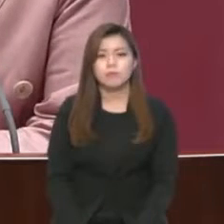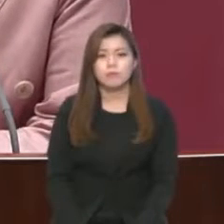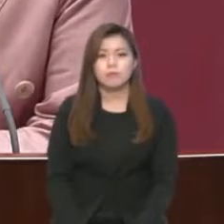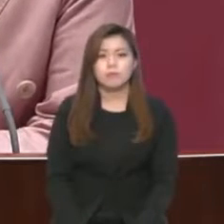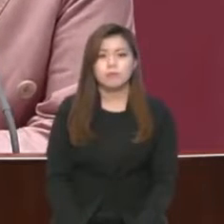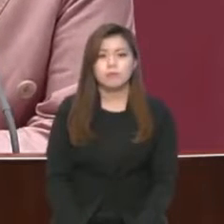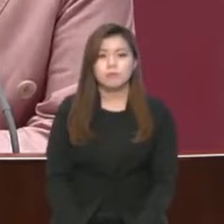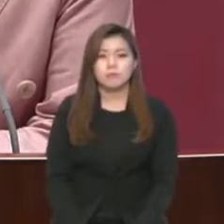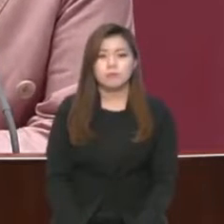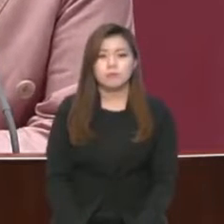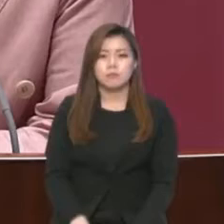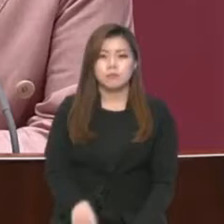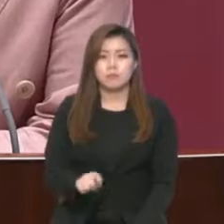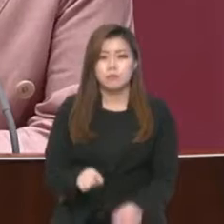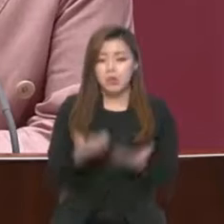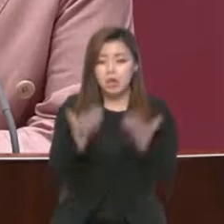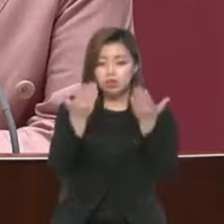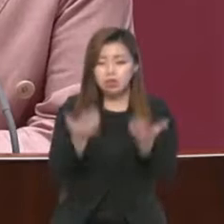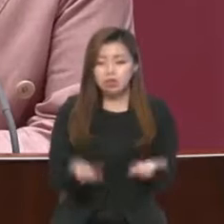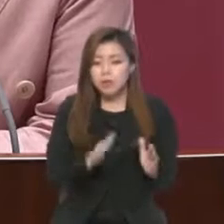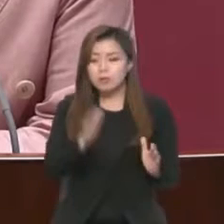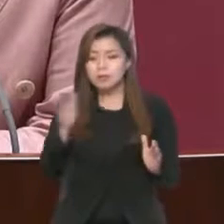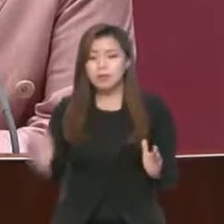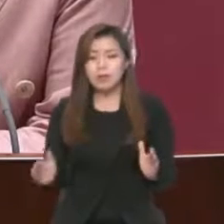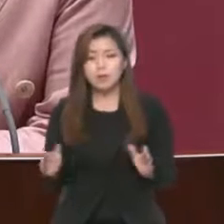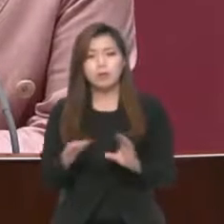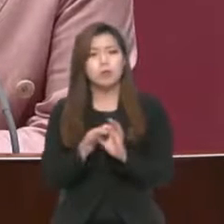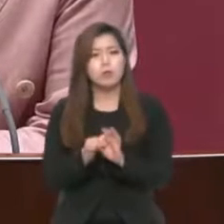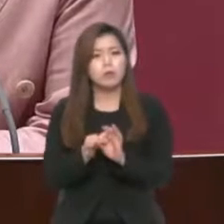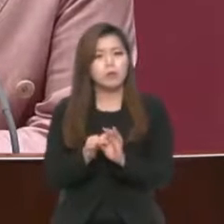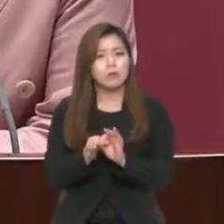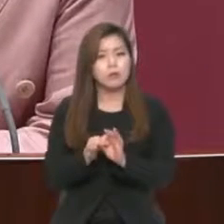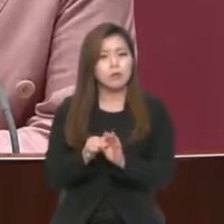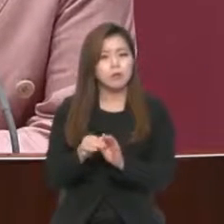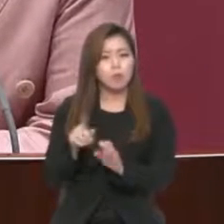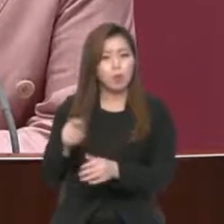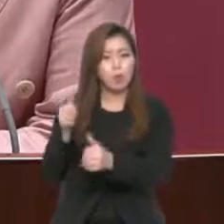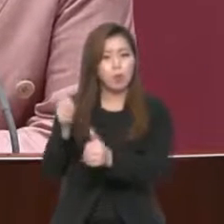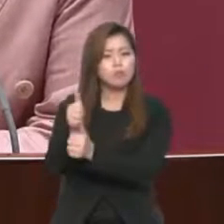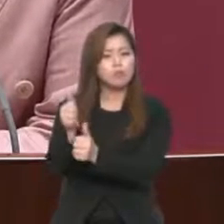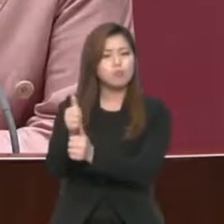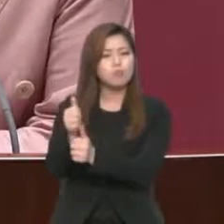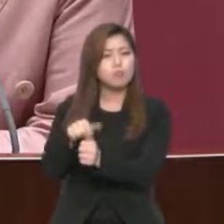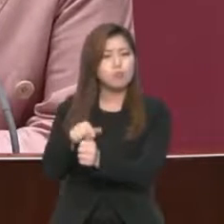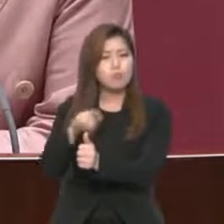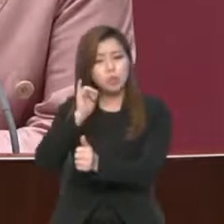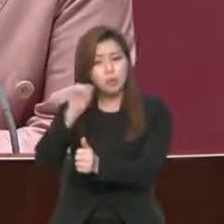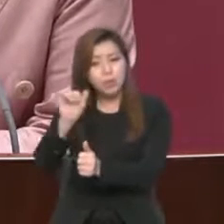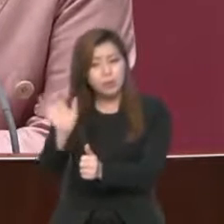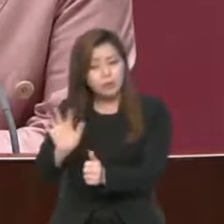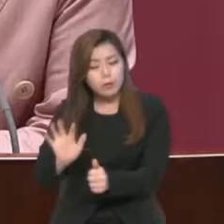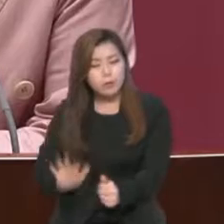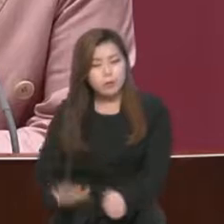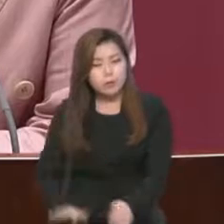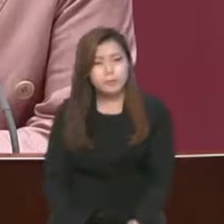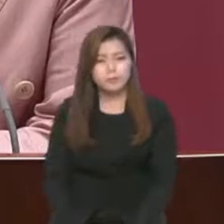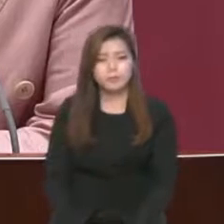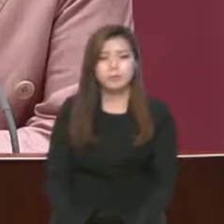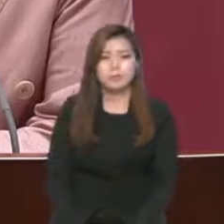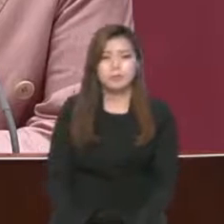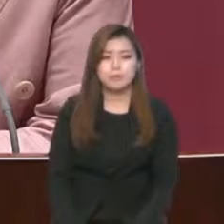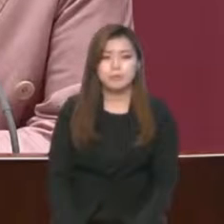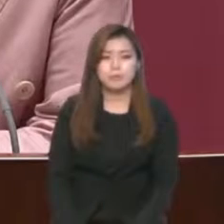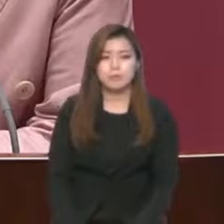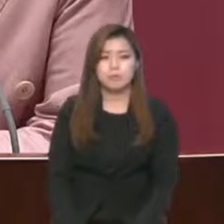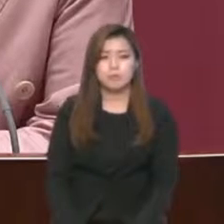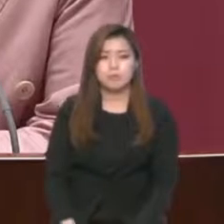그날 그 병가 연장 관련해서 혹시 별도로 보좌관이 군부대 관계자에게 연락한 사실이 없습니까? 그것은